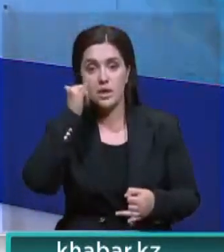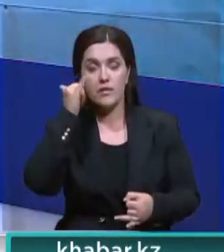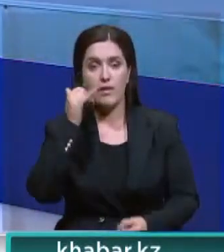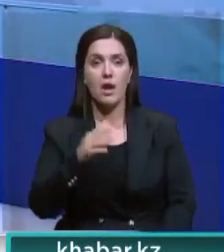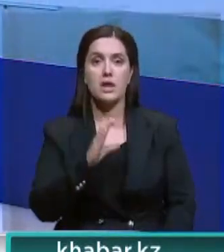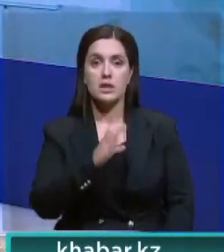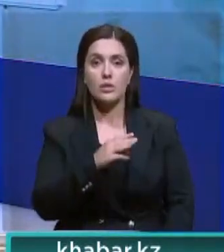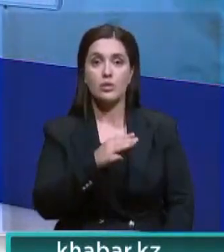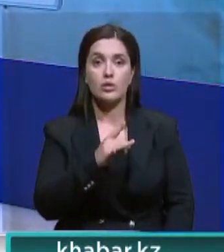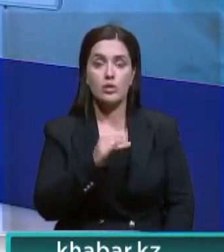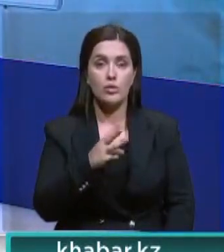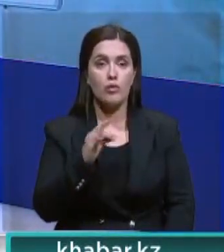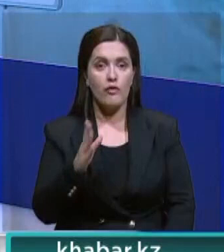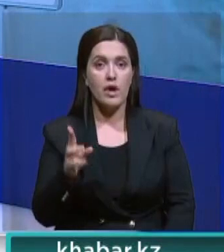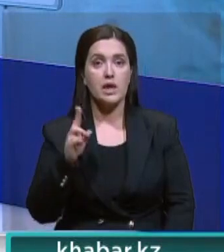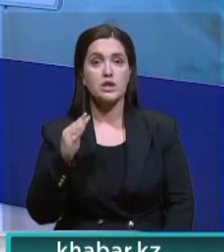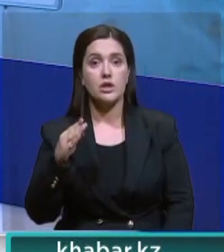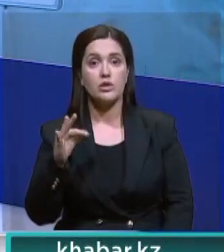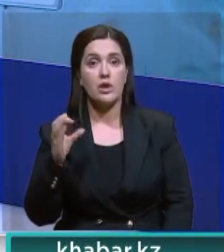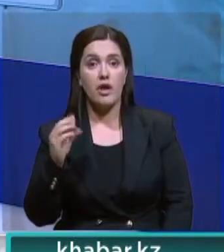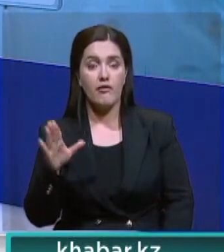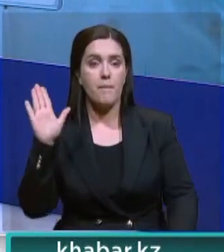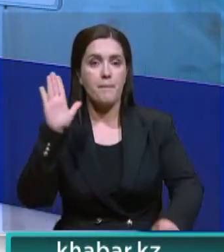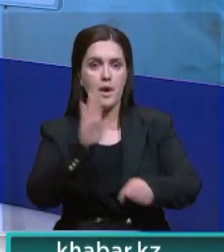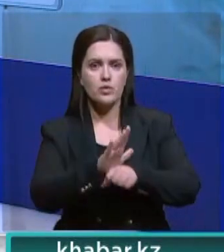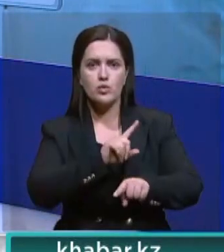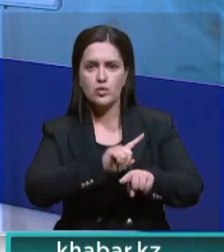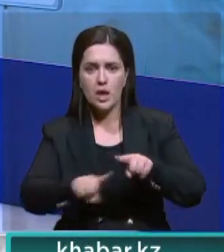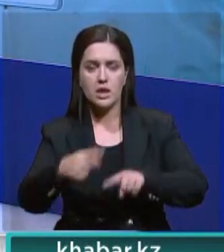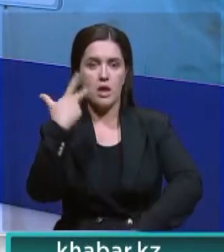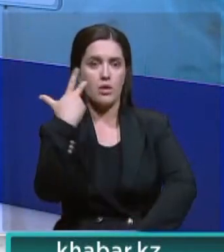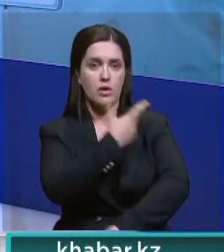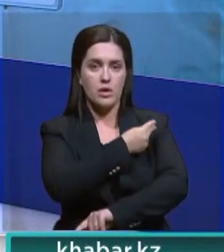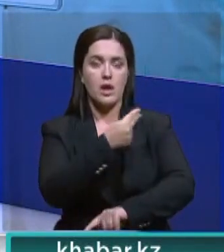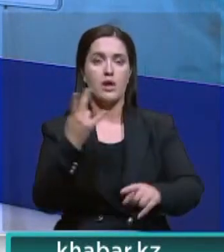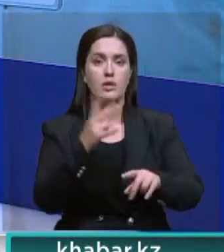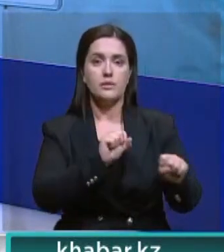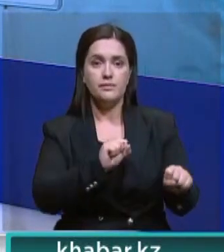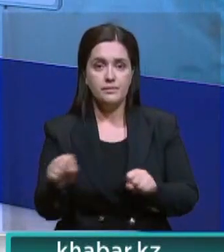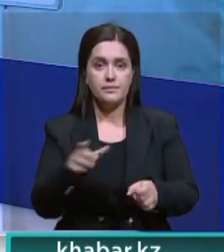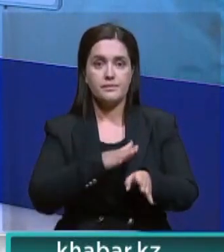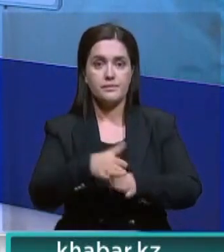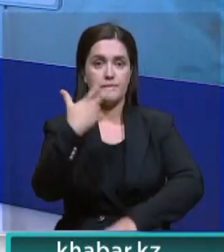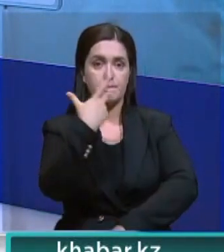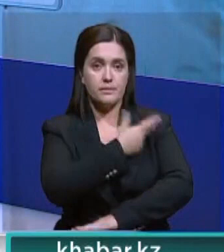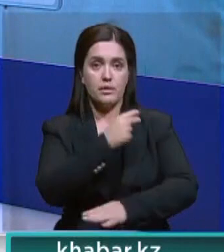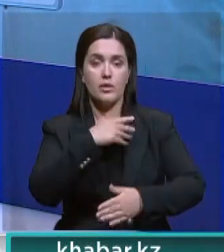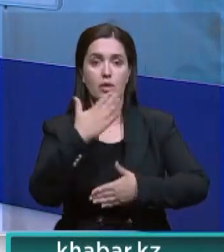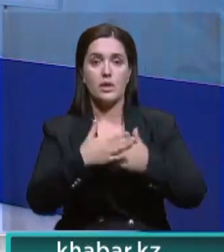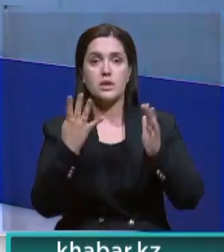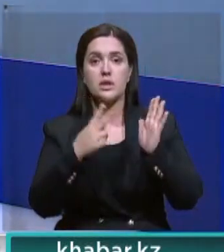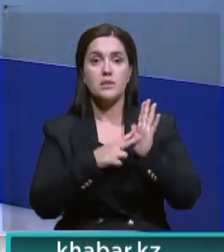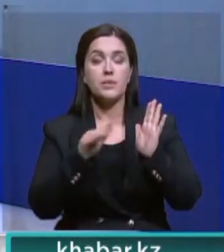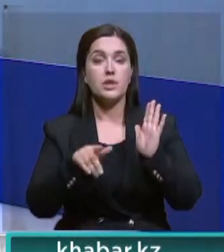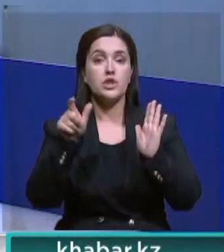по телефону. Серикбаю Трумову Касым-Жомарт Токаев поручил ускорить темпы вакцинации. Там полную иммунизацию прошли всего